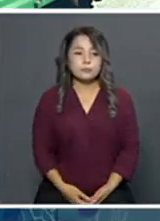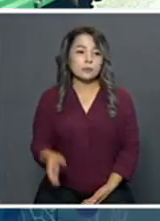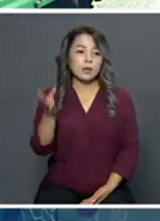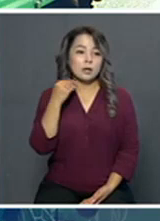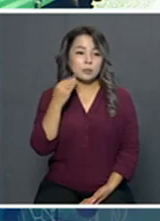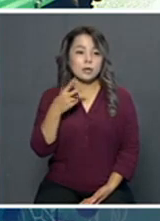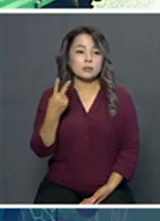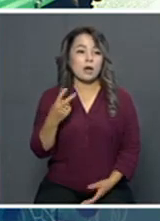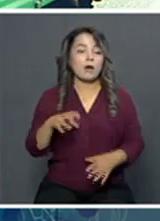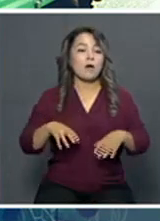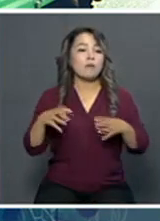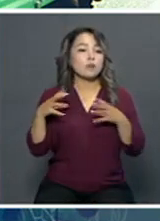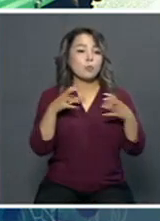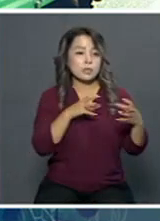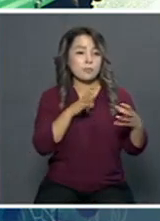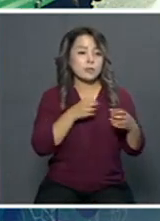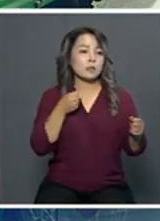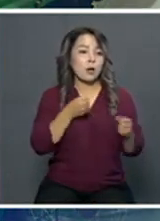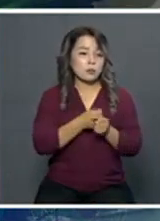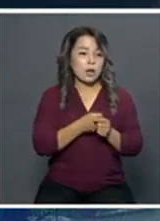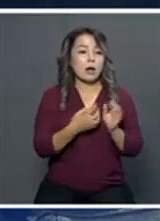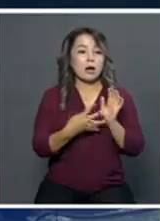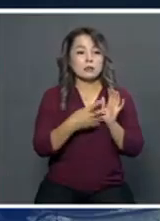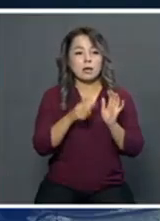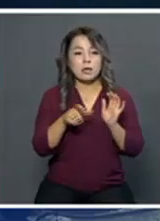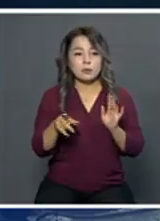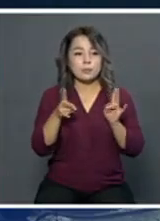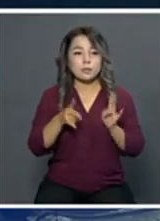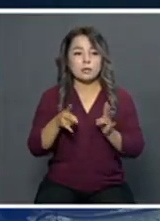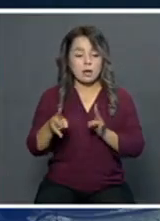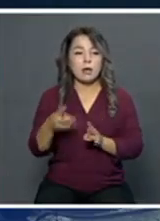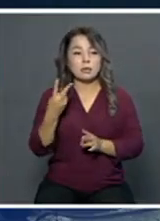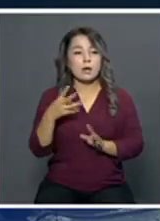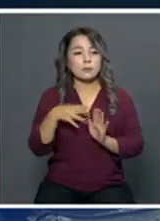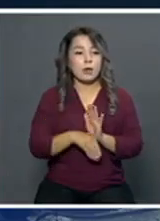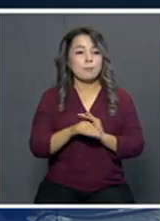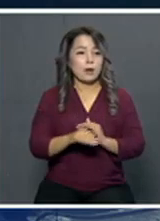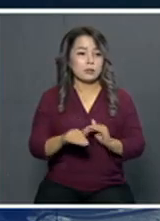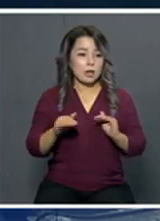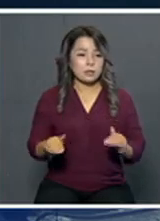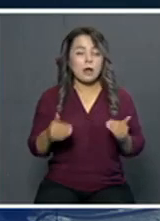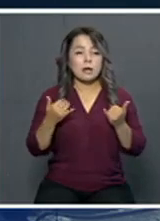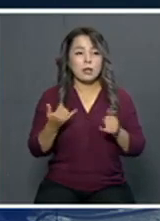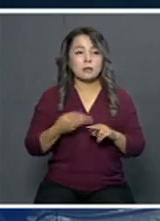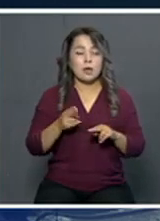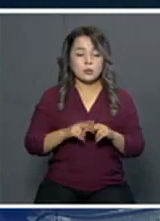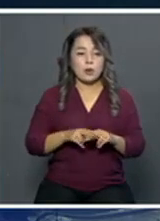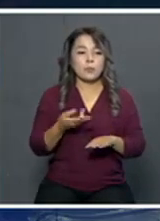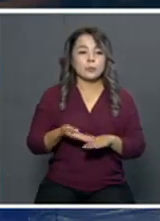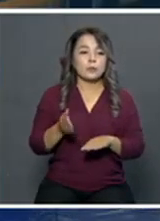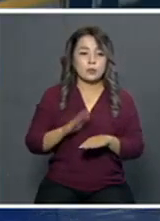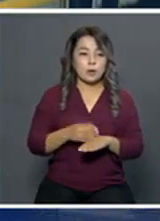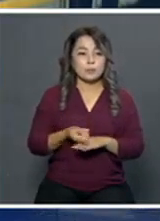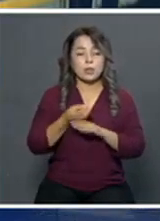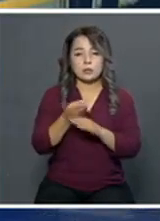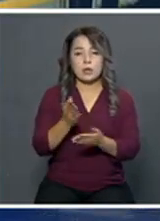Алматыда екі автобус соқтығысып, 9 адам зардап шекті, оның екеуі бала. Жарақат алған жолаушылар ауруханаға жеткізілген. Оқиға